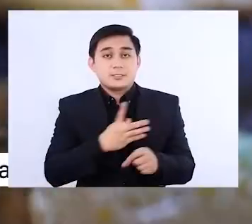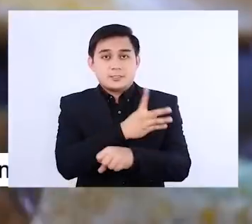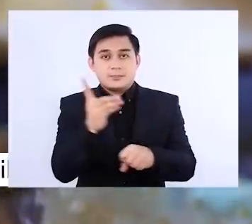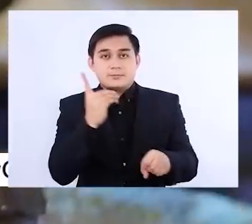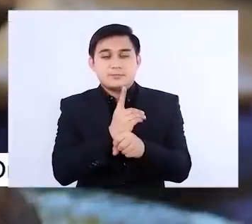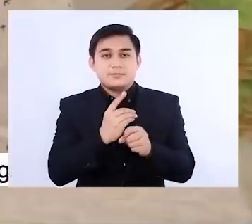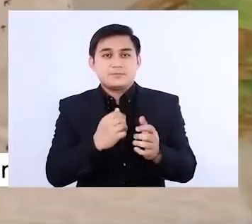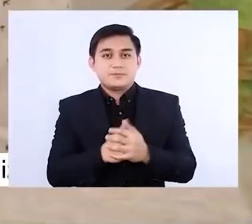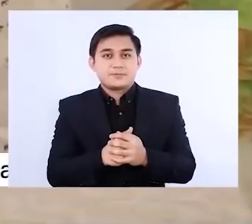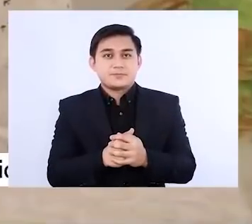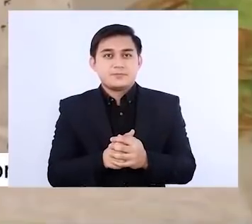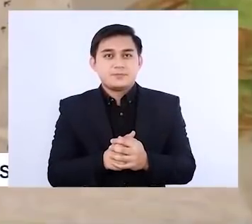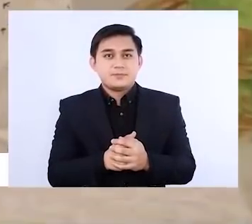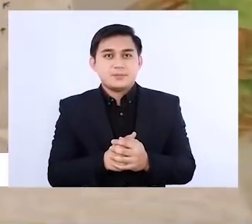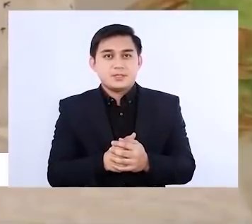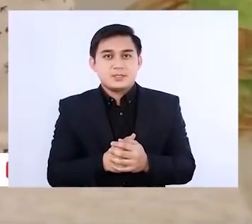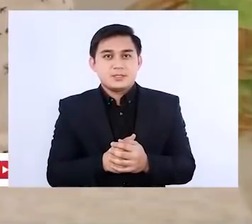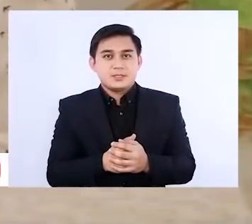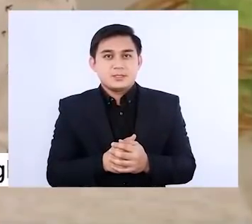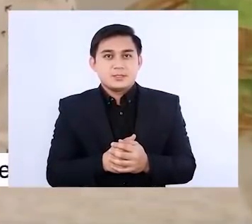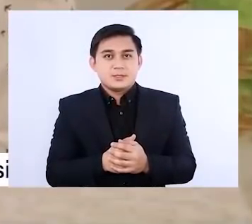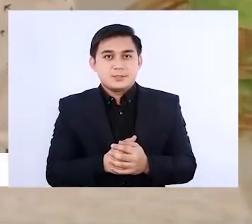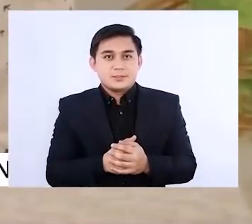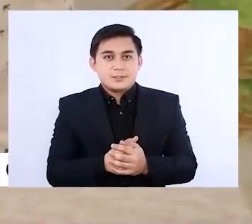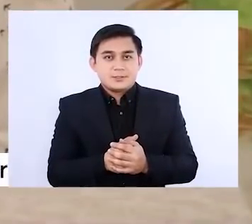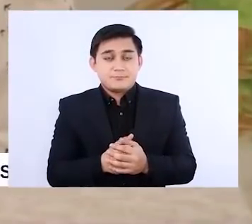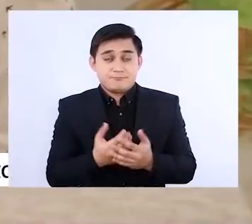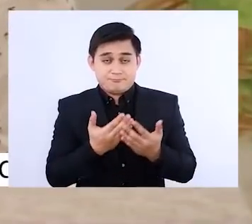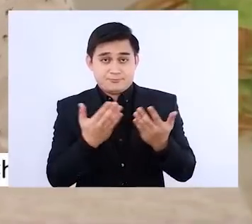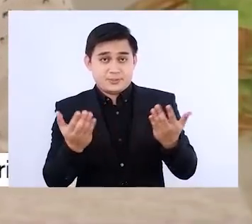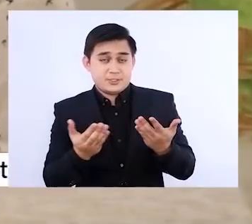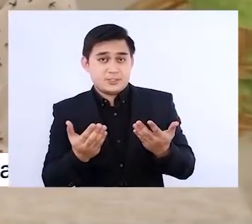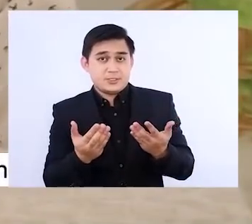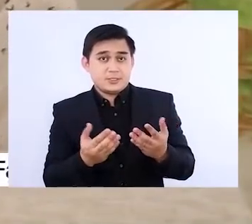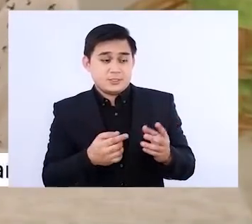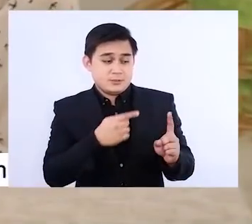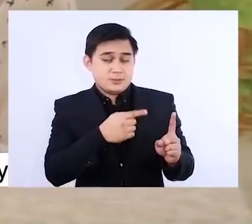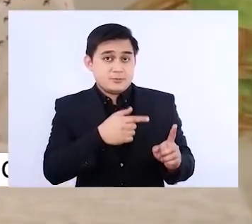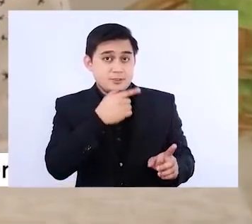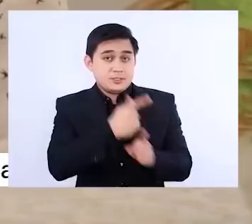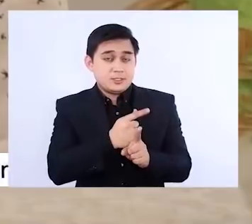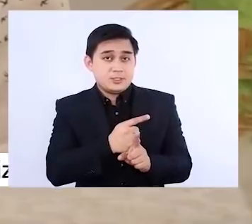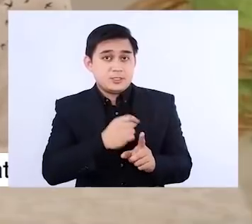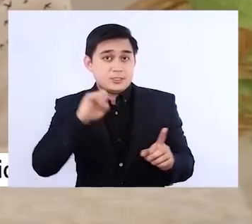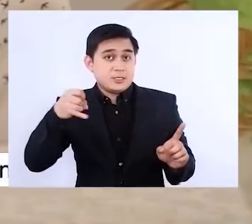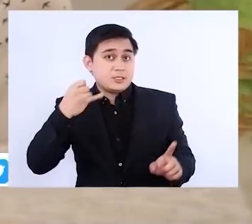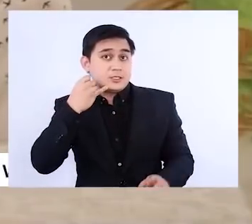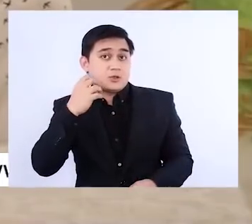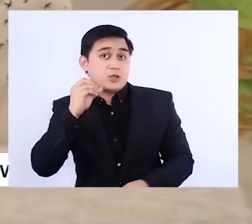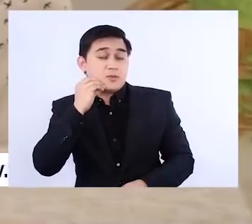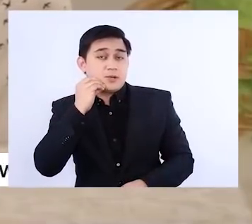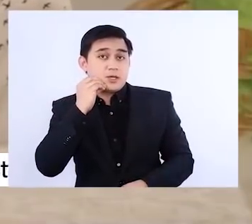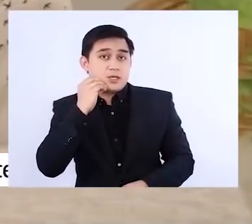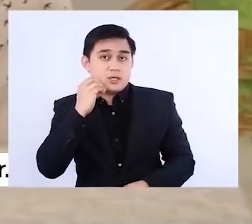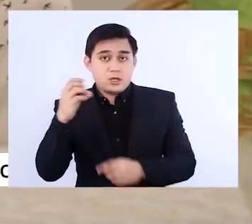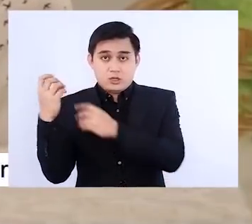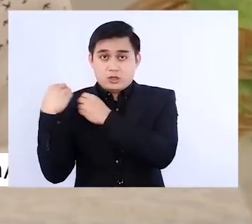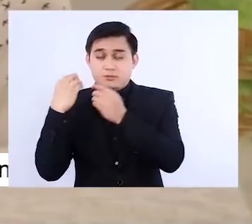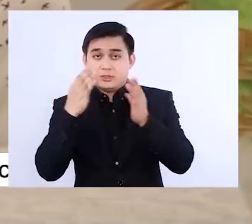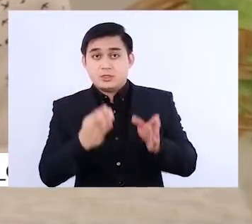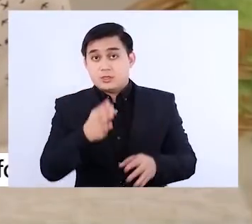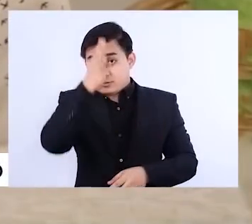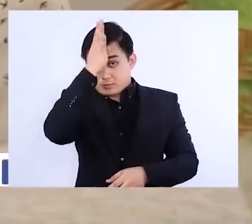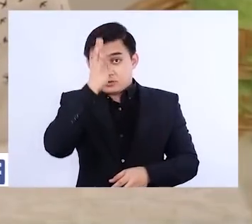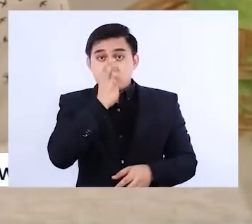distrito. Narito po ang kapatid na Jesslyn Oliva, isa sa mga may tungkulin sa kapisanang